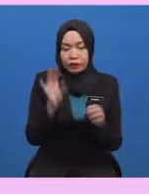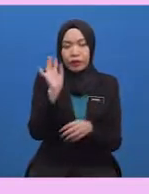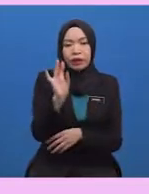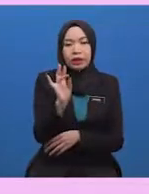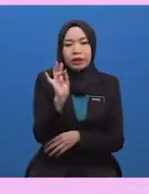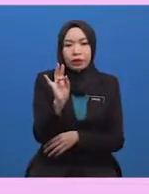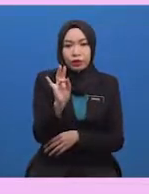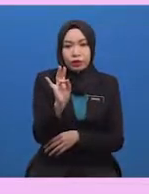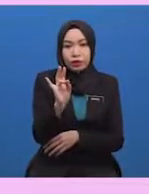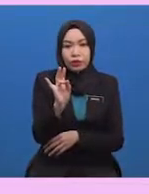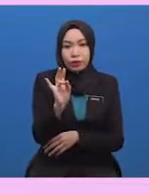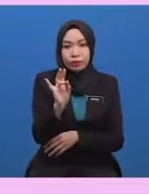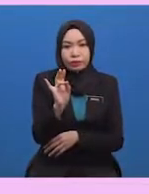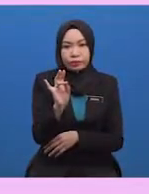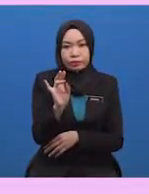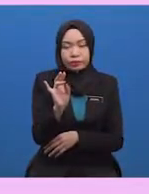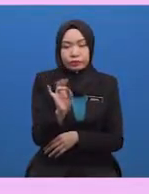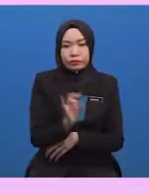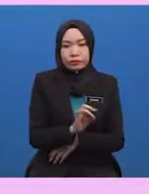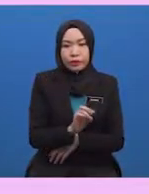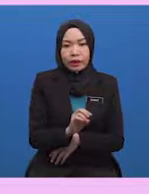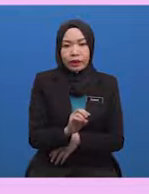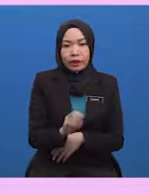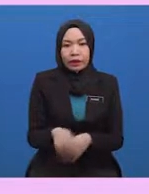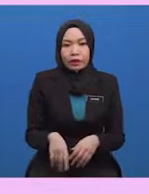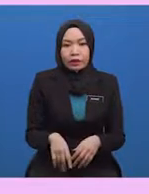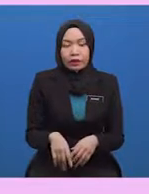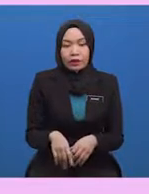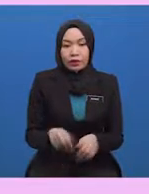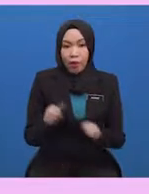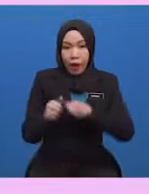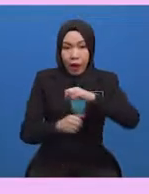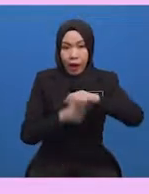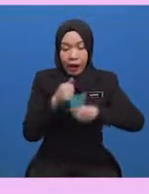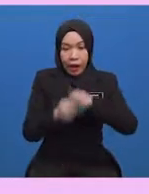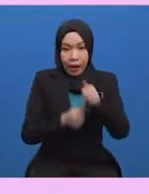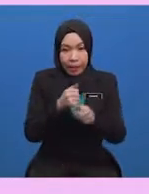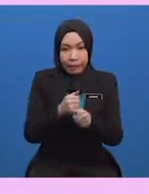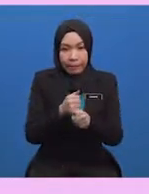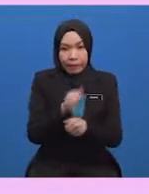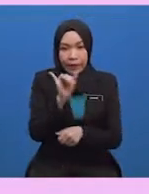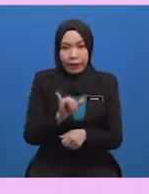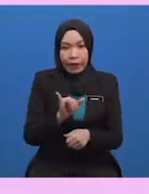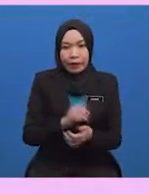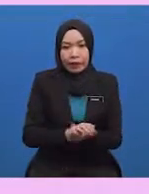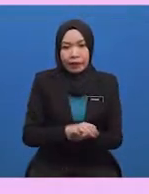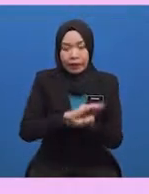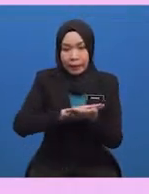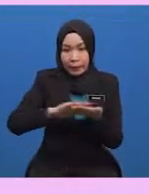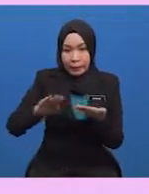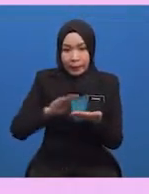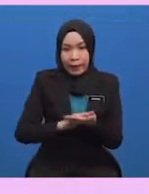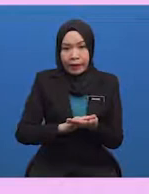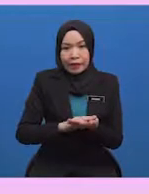terdapat keindahan sumber alam semula jadi yang tidak terdapat di bandar. Penduduk bandar boleh